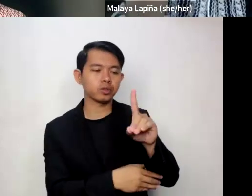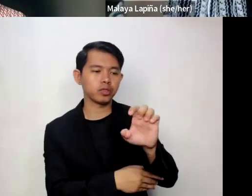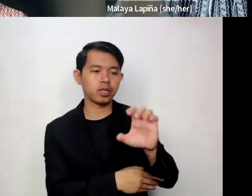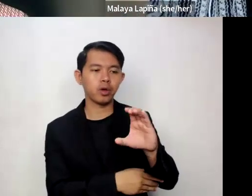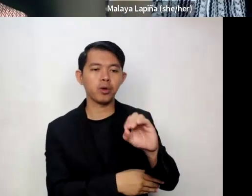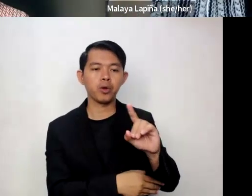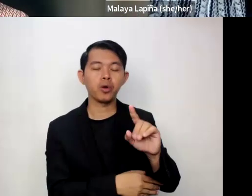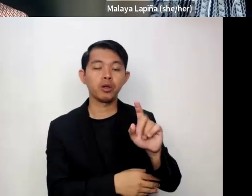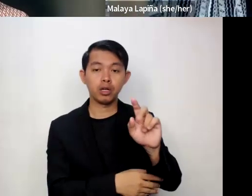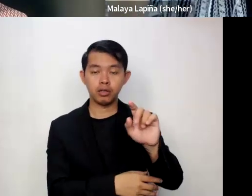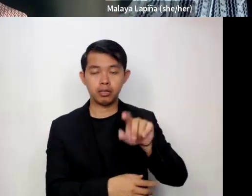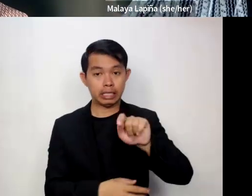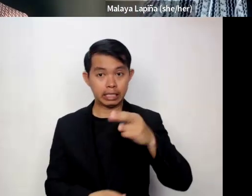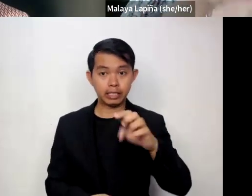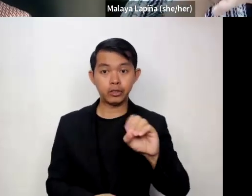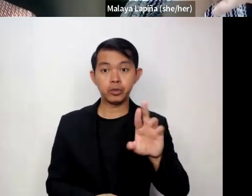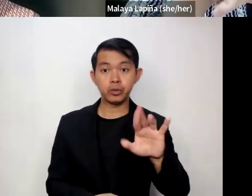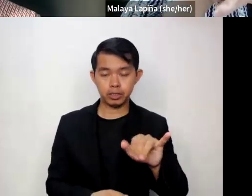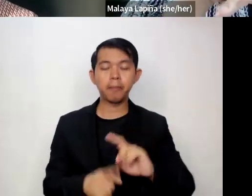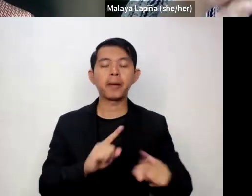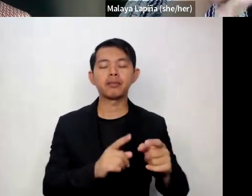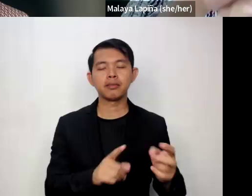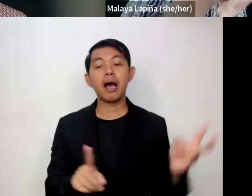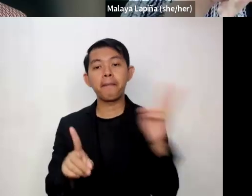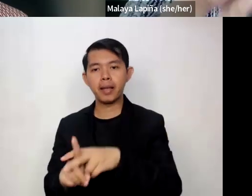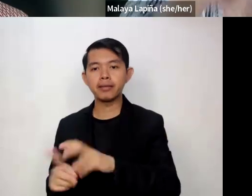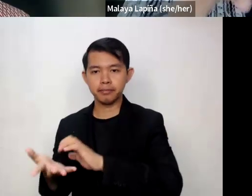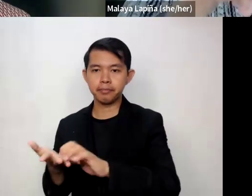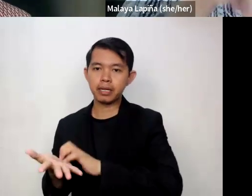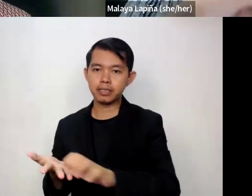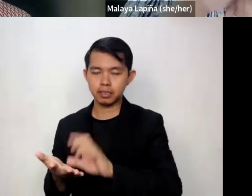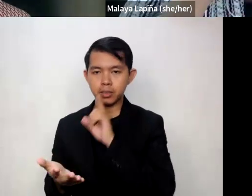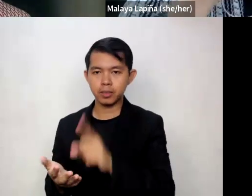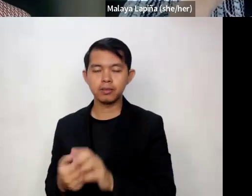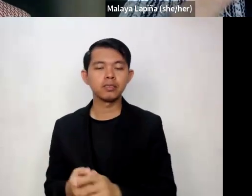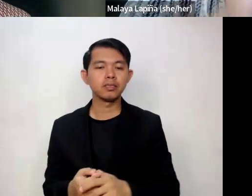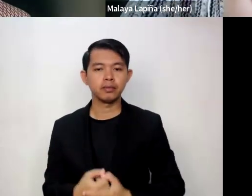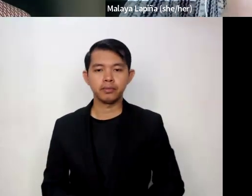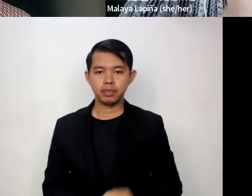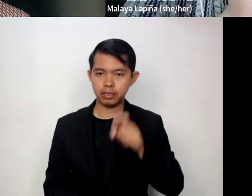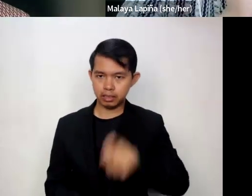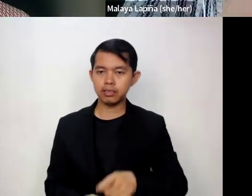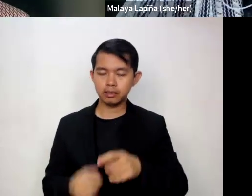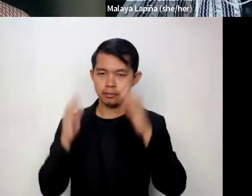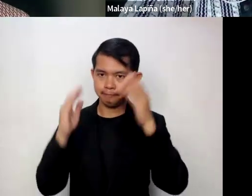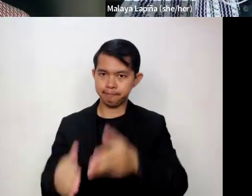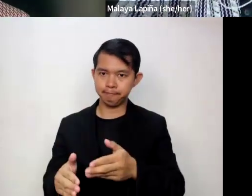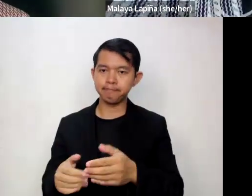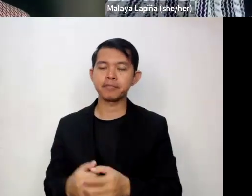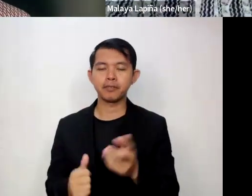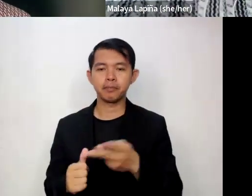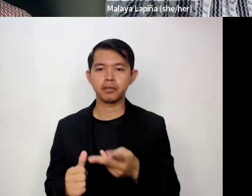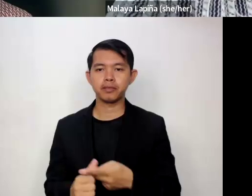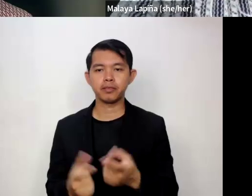teorya, kung hindi decolonization bilang practice. No, I think yun yung kailangang tayaan, yun yung kailangang gawin. Yun lang.